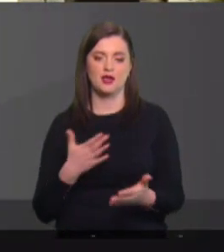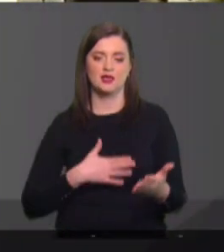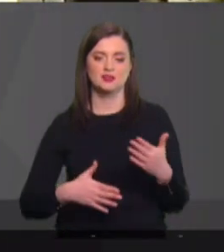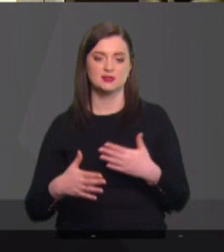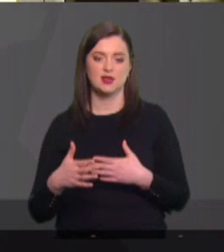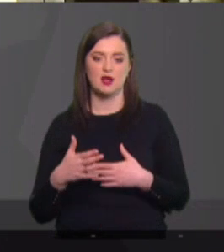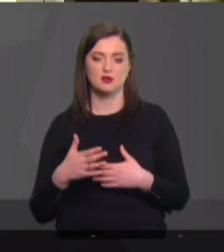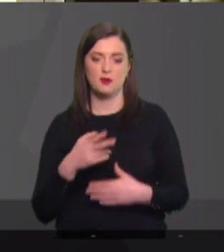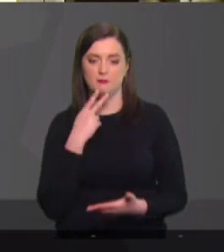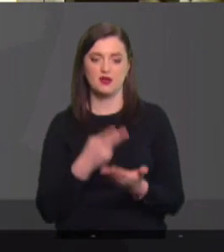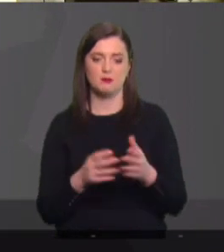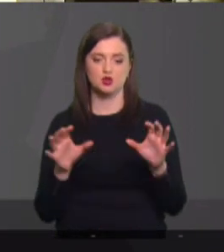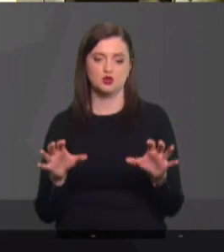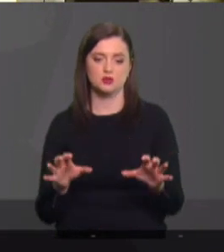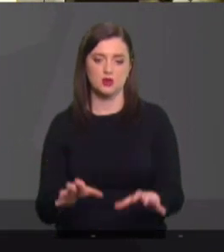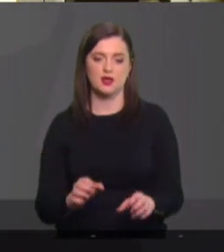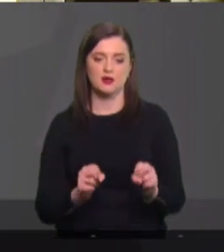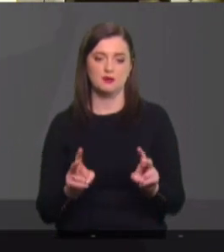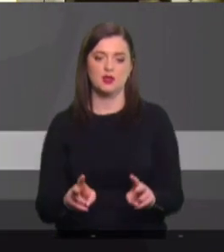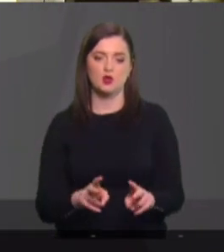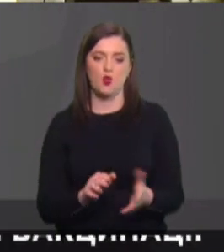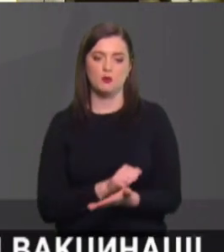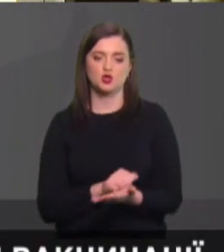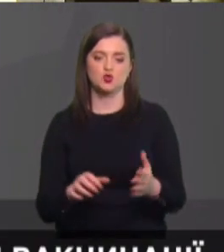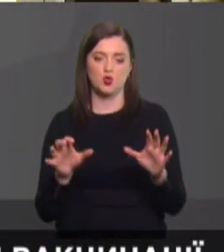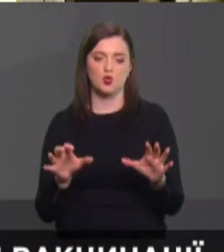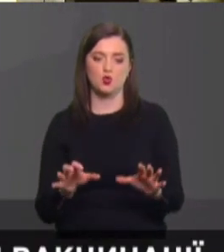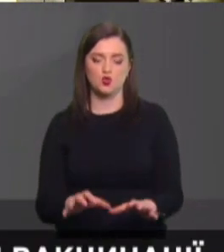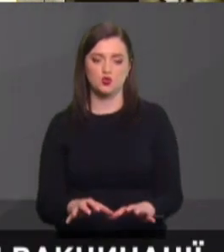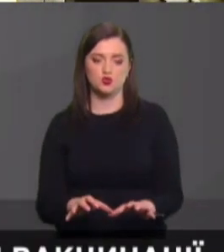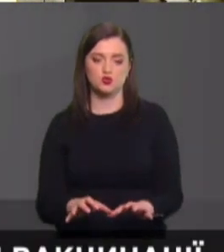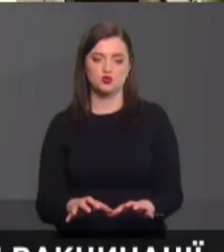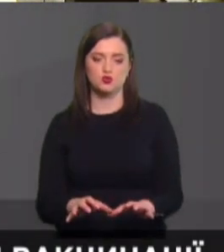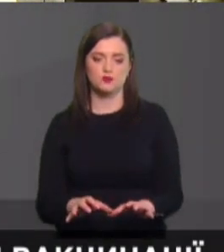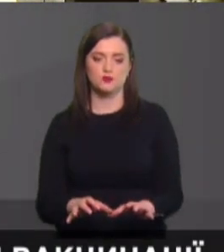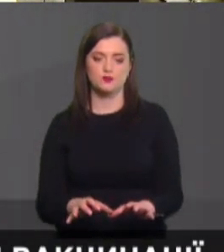встановленої і передбаченого законом Кримінально-процесуального кодексу органу досудового розслідування.